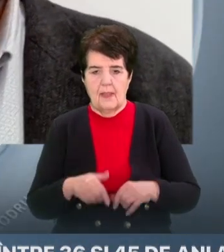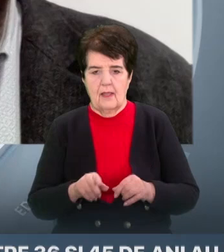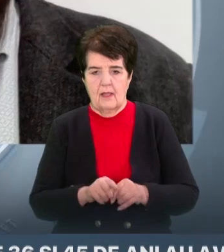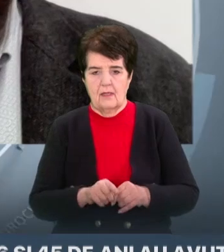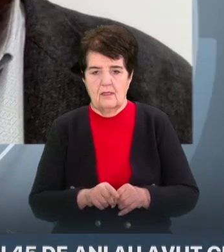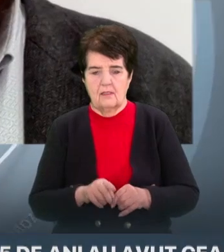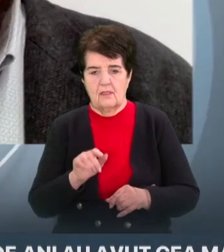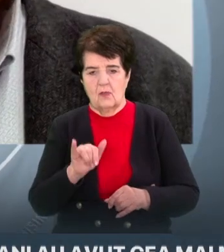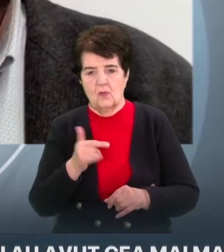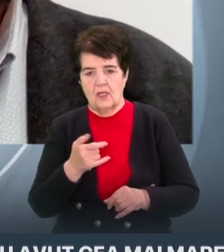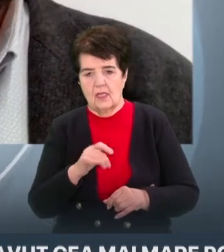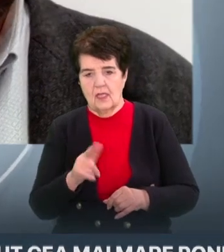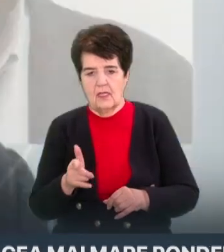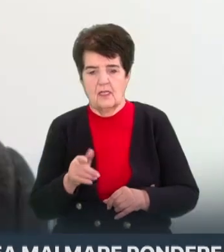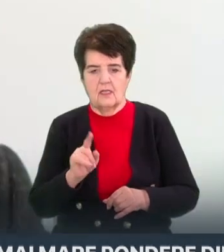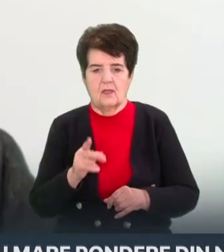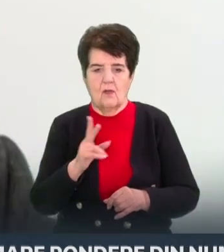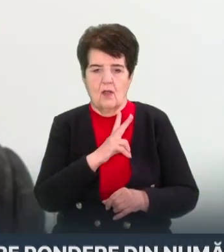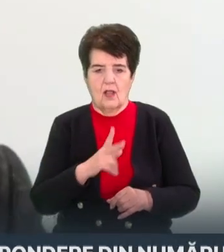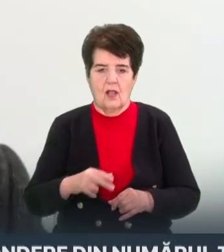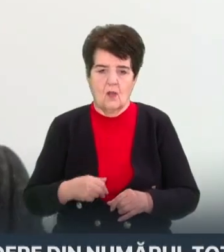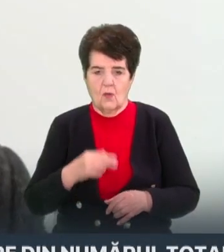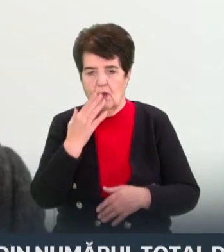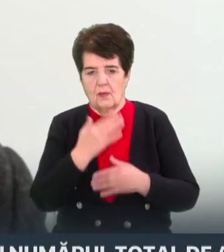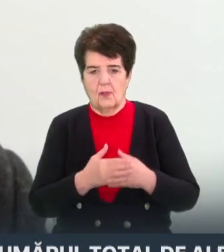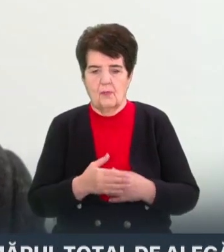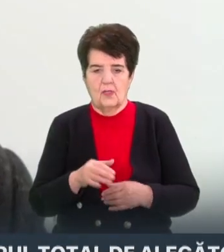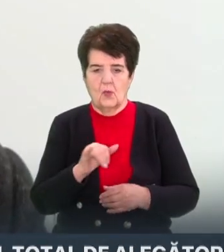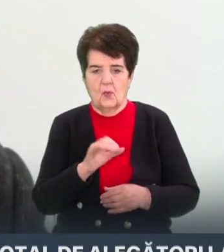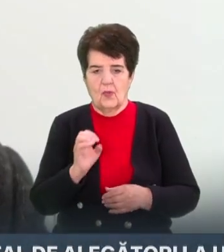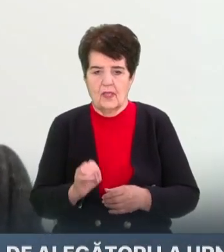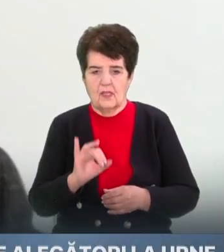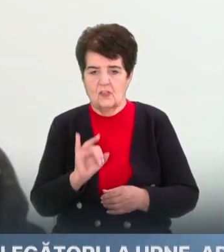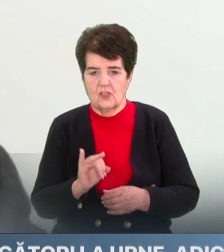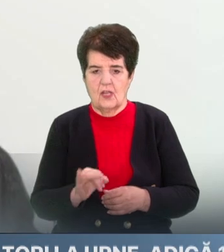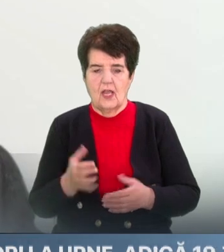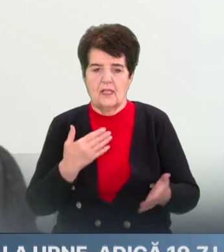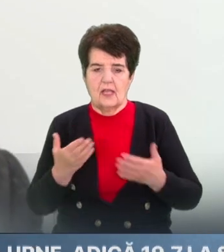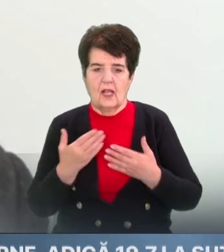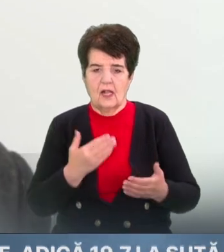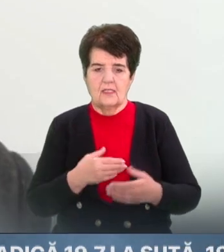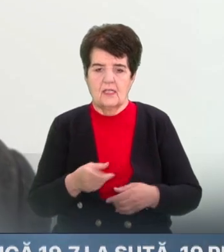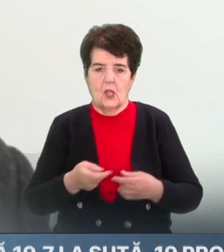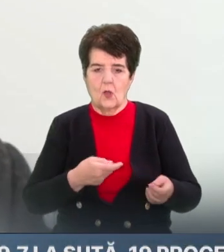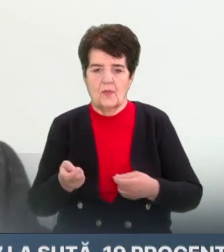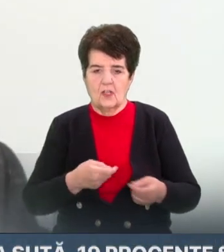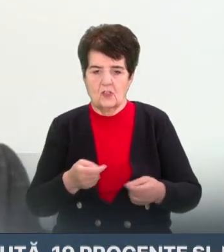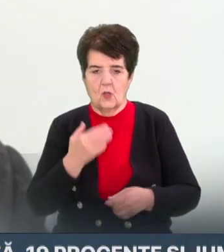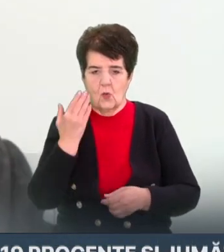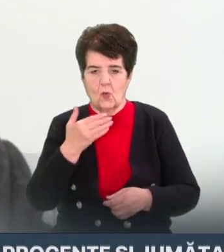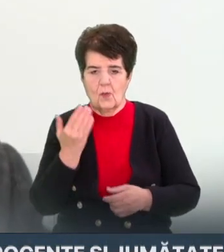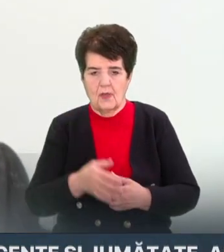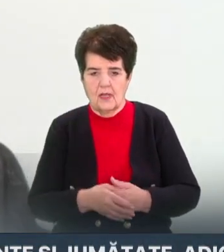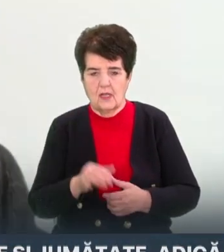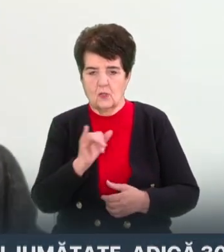Cahul sau Ungheni, care au beneficiat din plin de apropierea de Uniunea Europeană și de relațiile comerciale deosebite cu România, deci cu